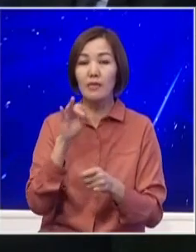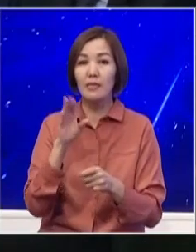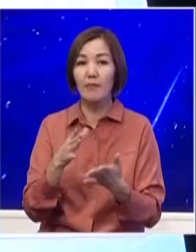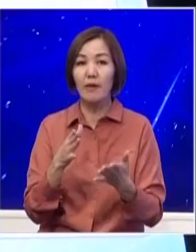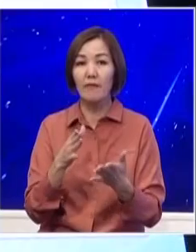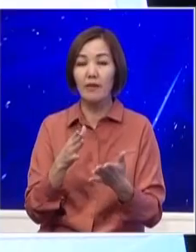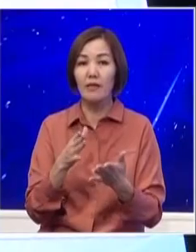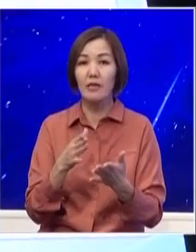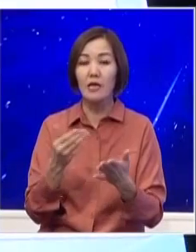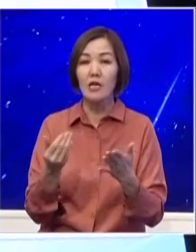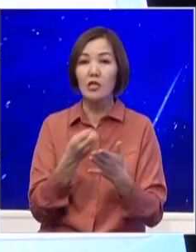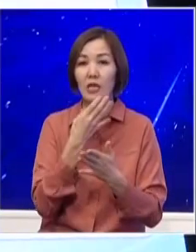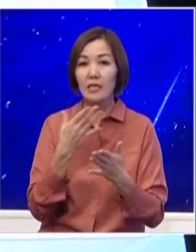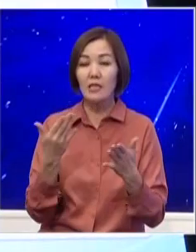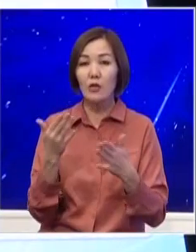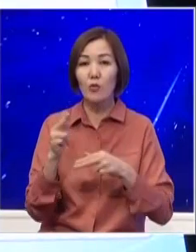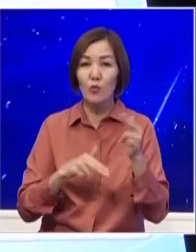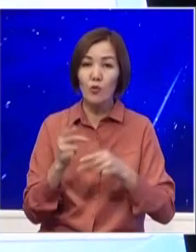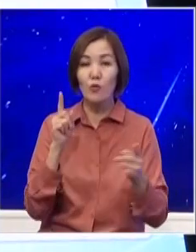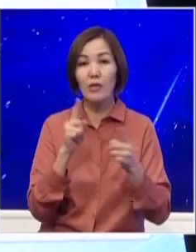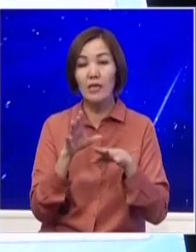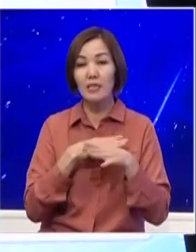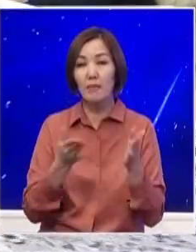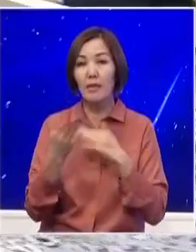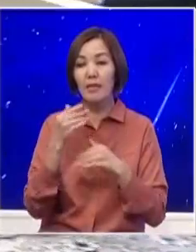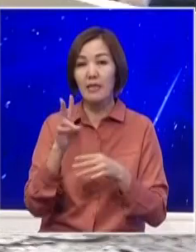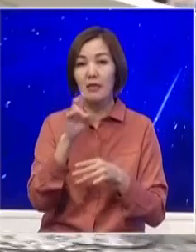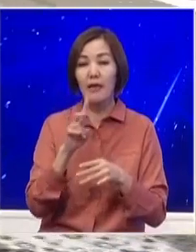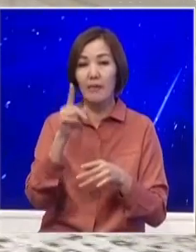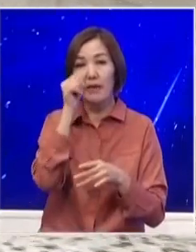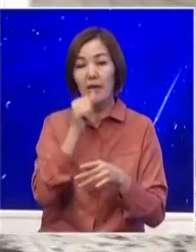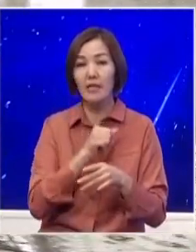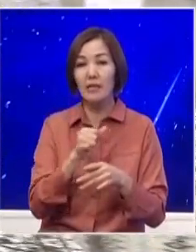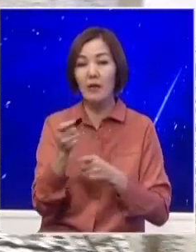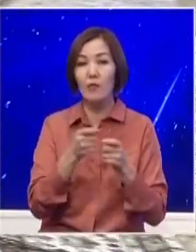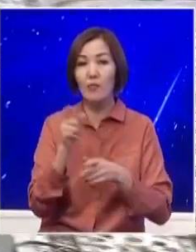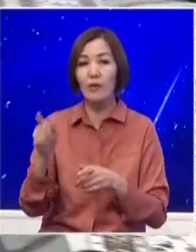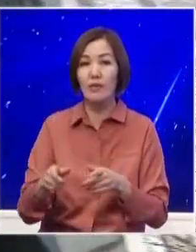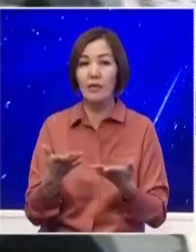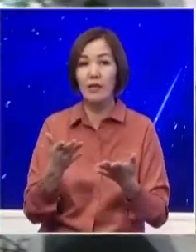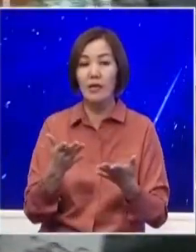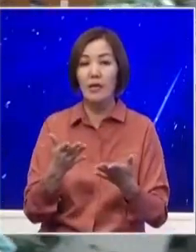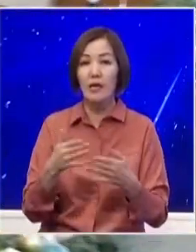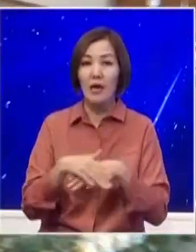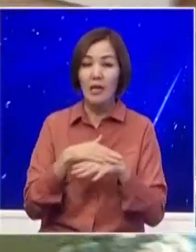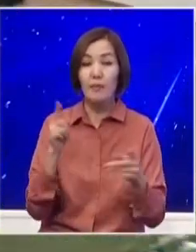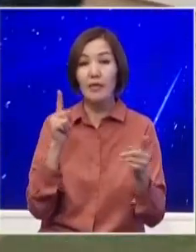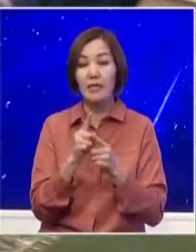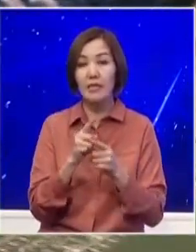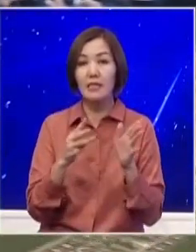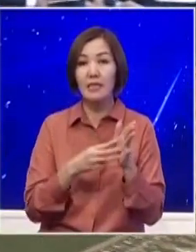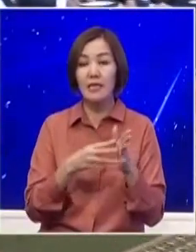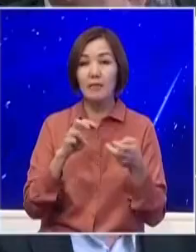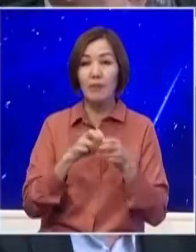жайдарлы көңіл-күймен қарсы алды. Оның да өзіндік себебі бар. Былтыр қараша айында Бейбіт Өксікбайұлы ескерткіштермен жолыққан сәтте 8